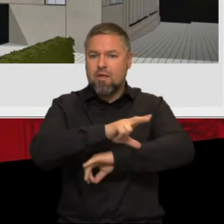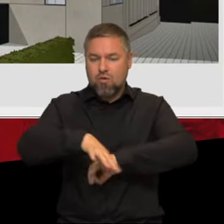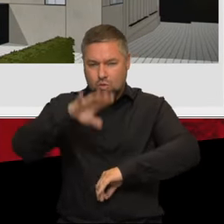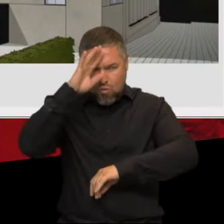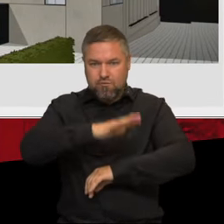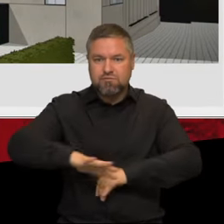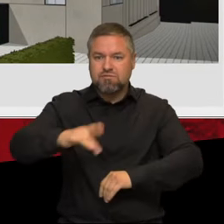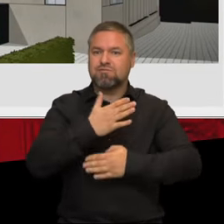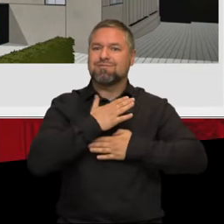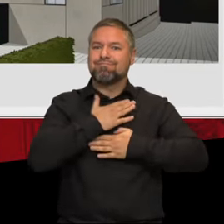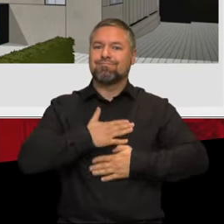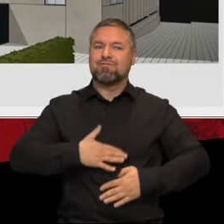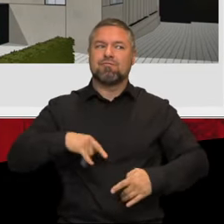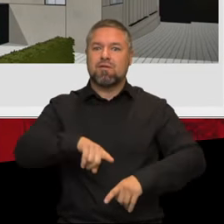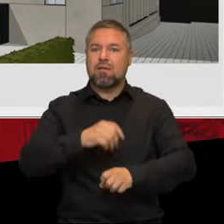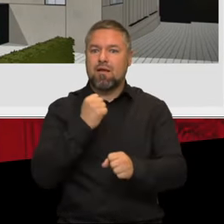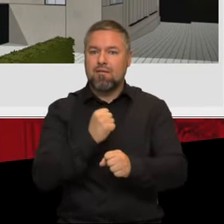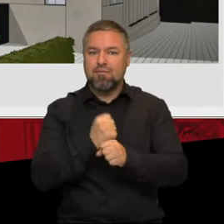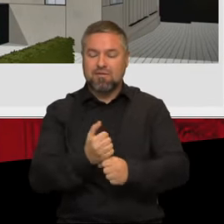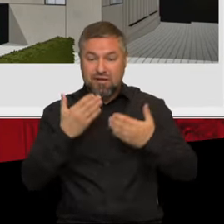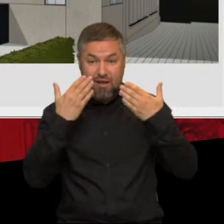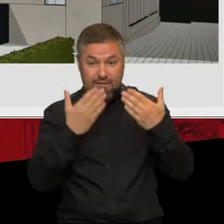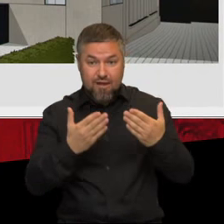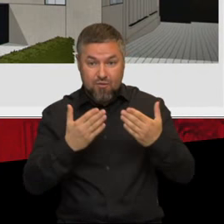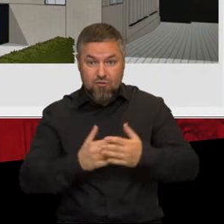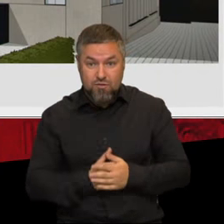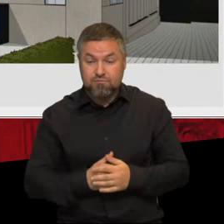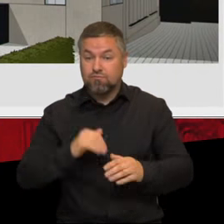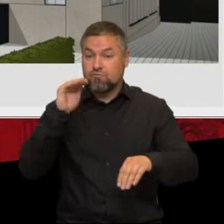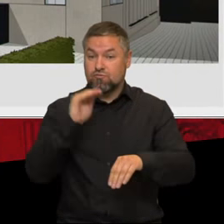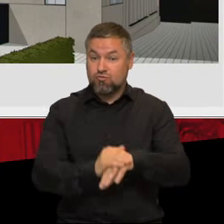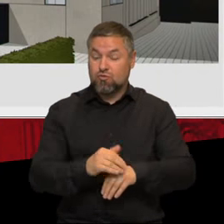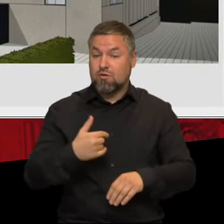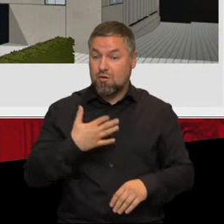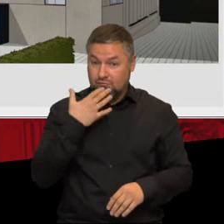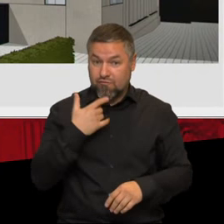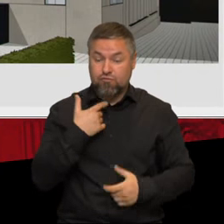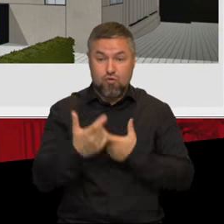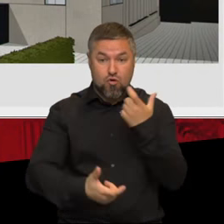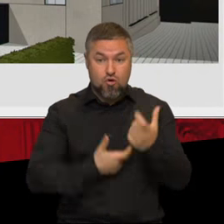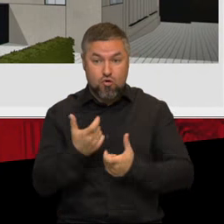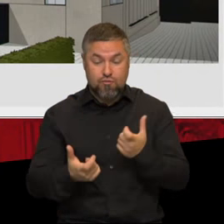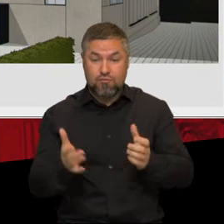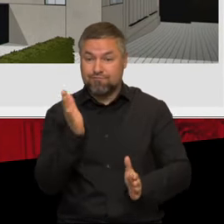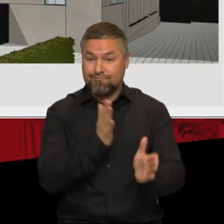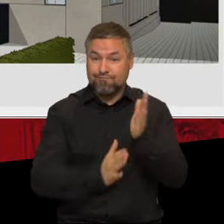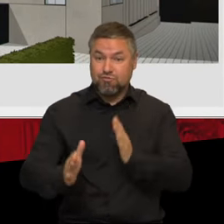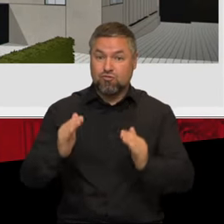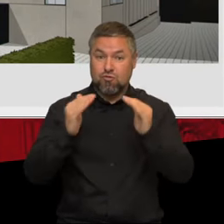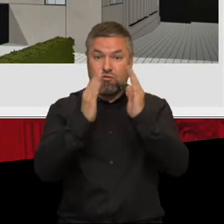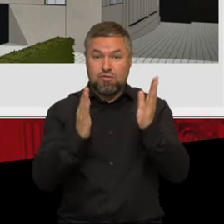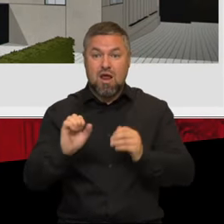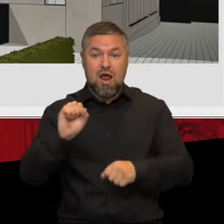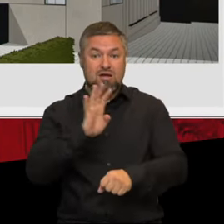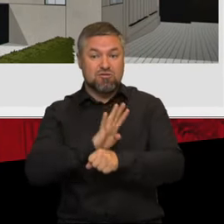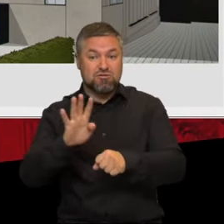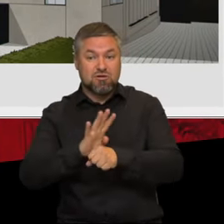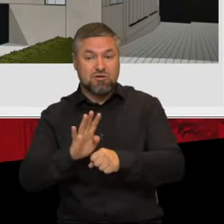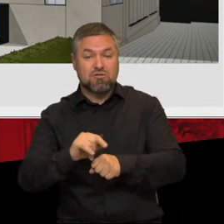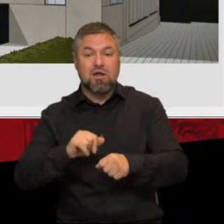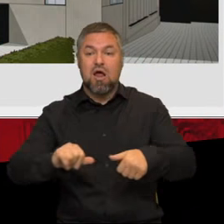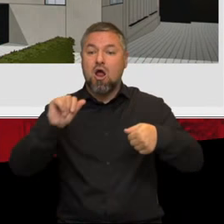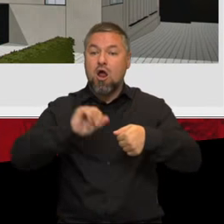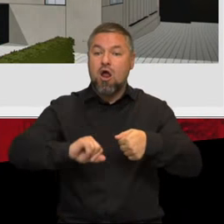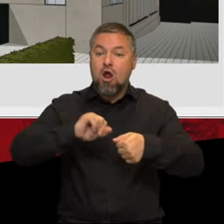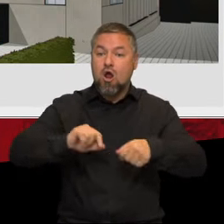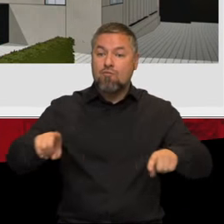Łódzkiej miejscem przyjaznym do pracy i nauki. Zgodnie z zapowiedzią przystąpiliśmy do przystosowania budynku A14 na potrzeby żłobka